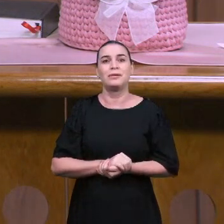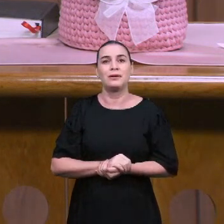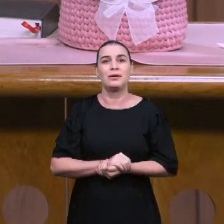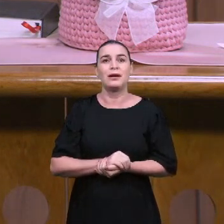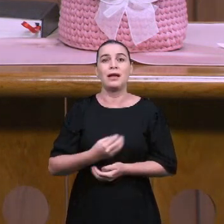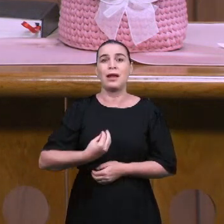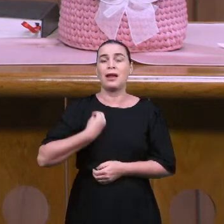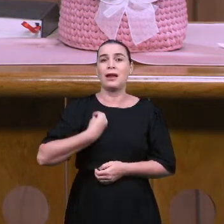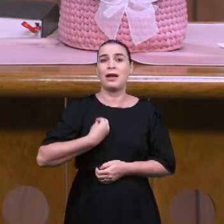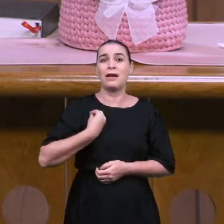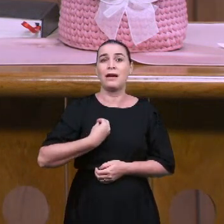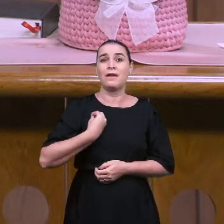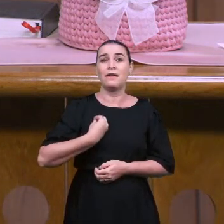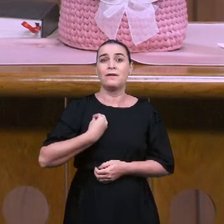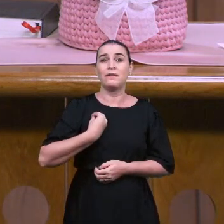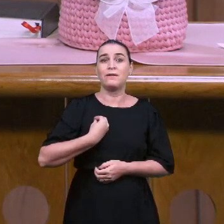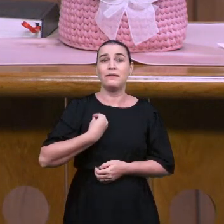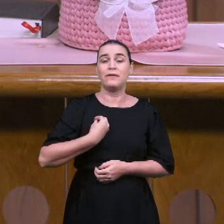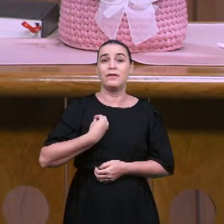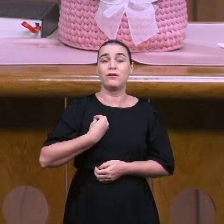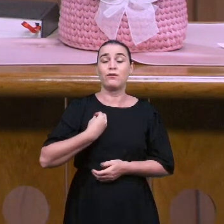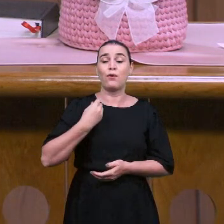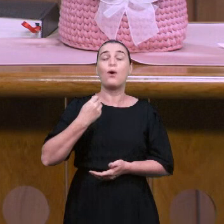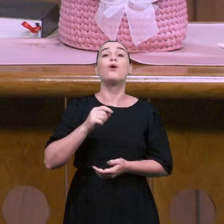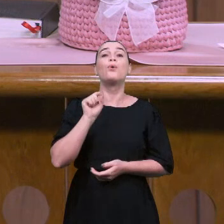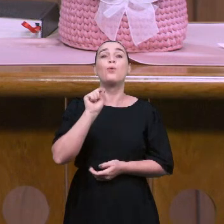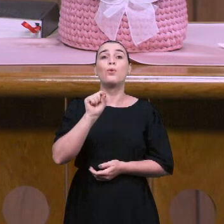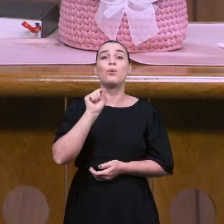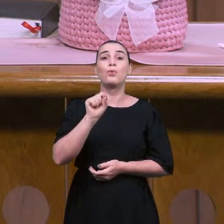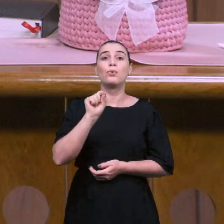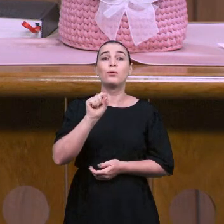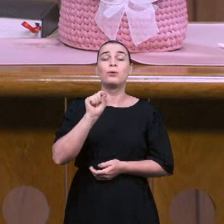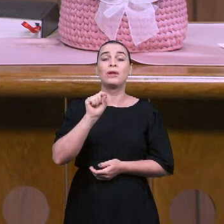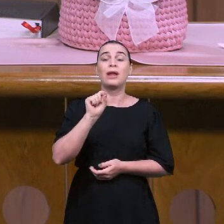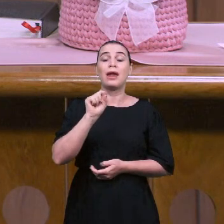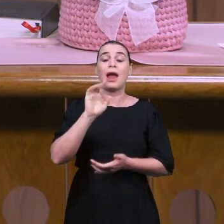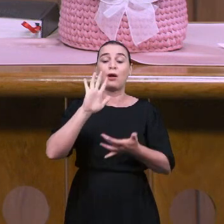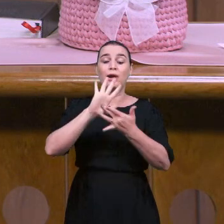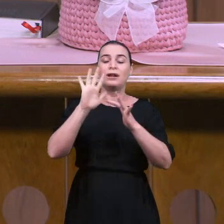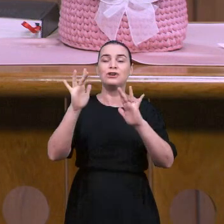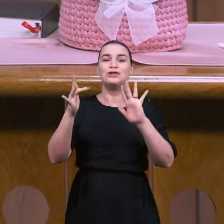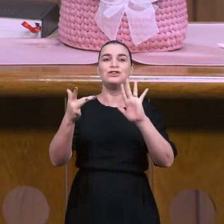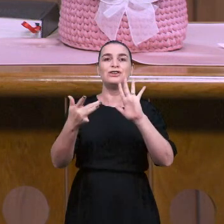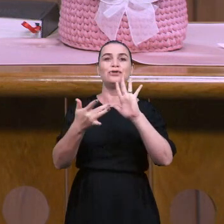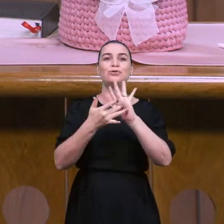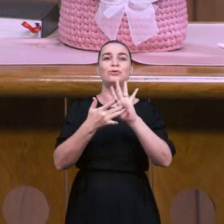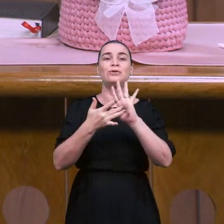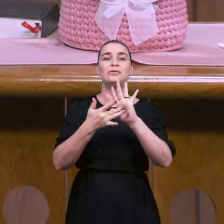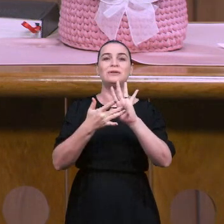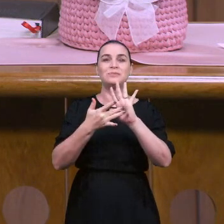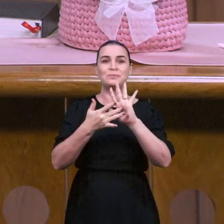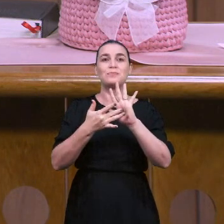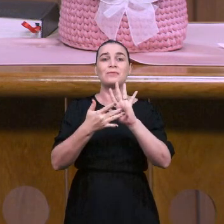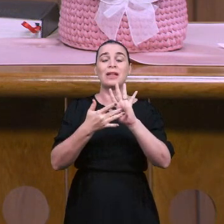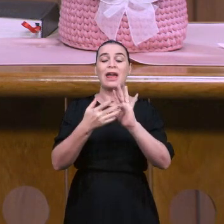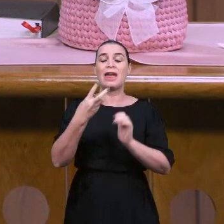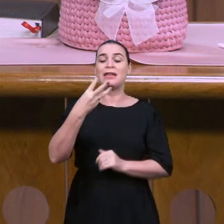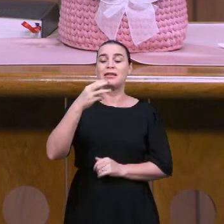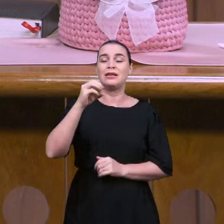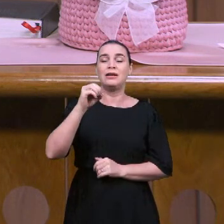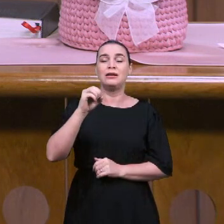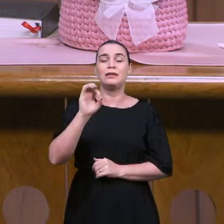maintenant elle vit du prix qui a été payé par le blé, qui a été Jésus, qui est Jésus.